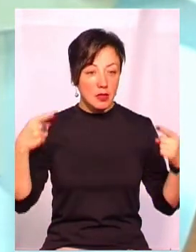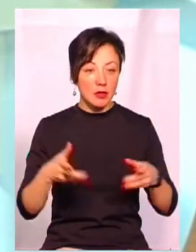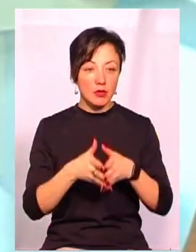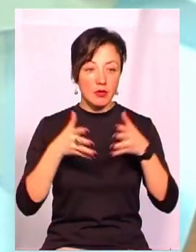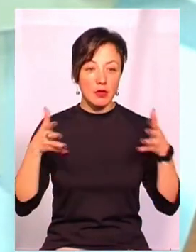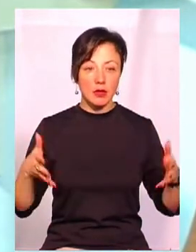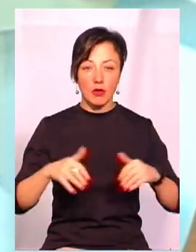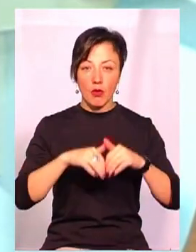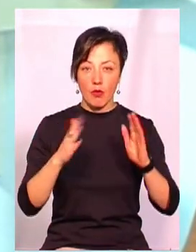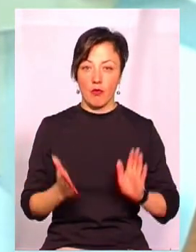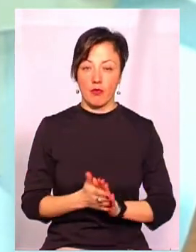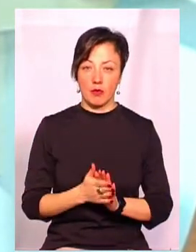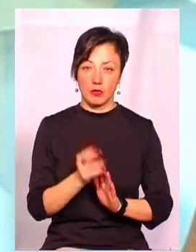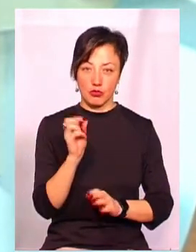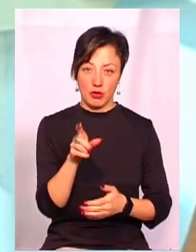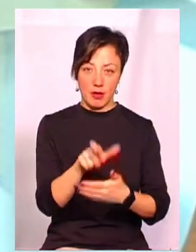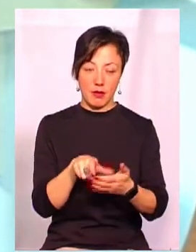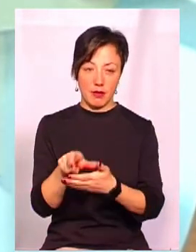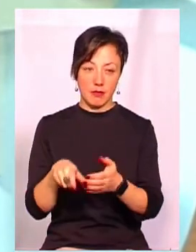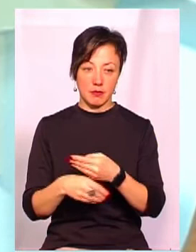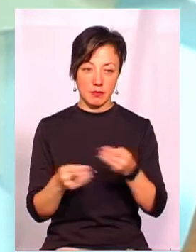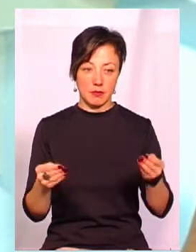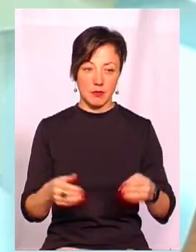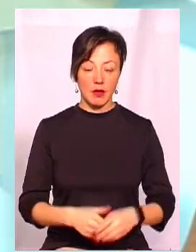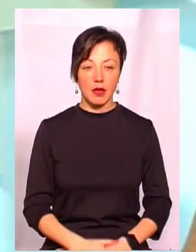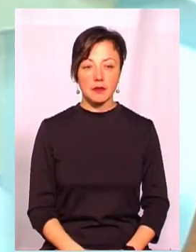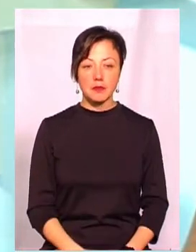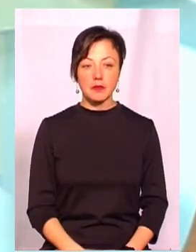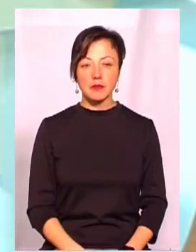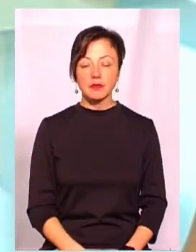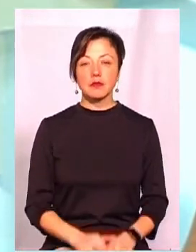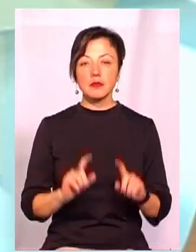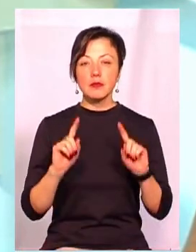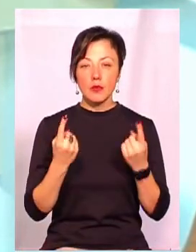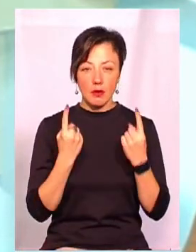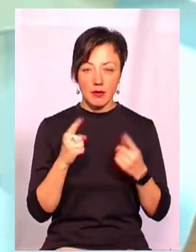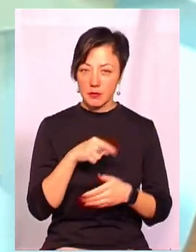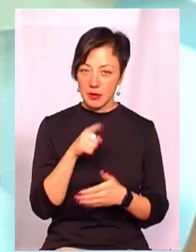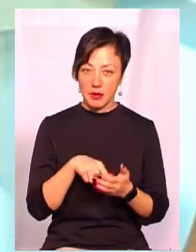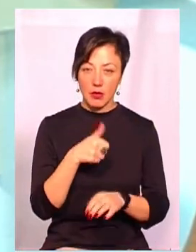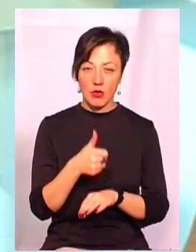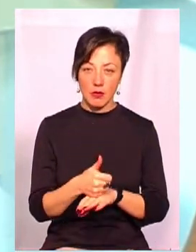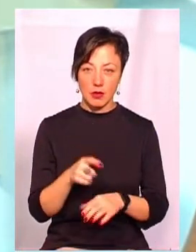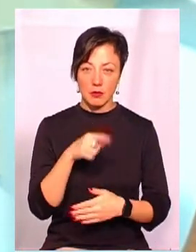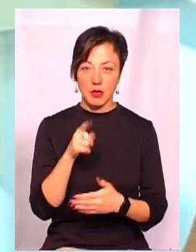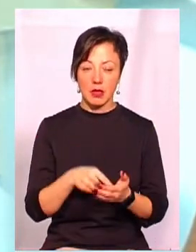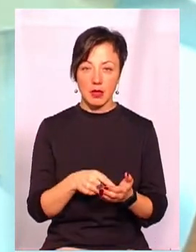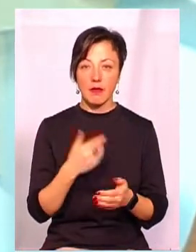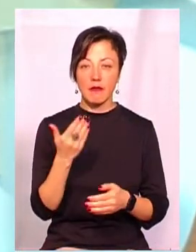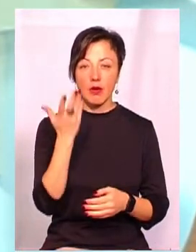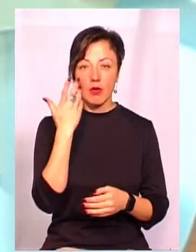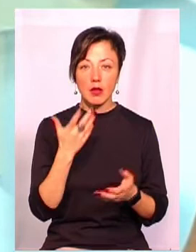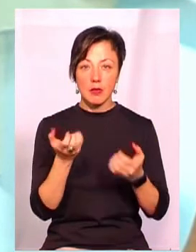надзвичайно великого об'єму чеків? І надзвичайно велике питання і найголовніше питання. Ви,